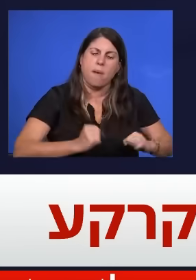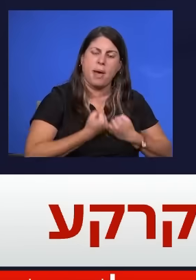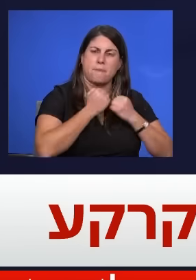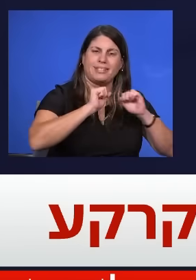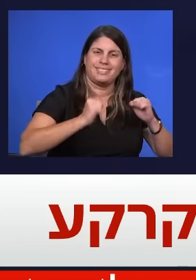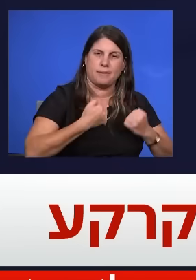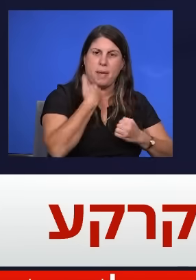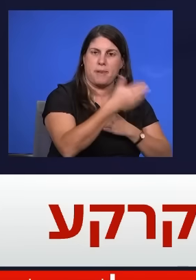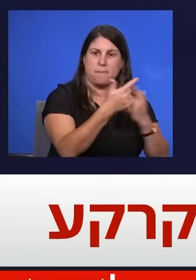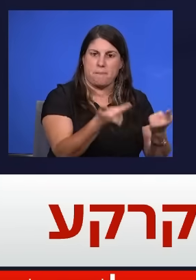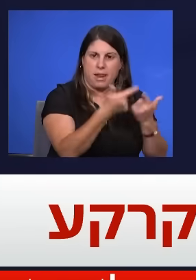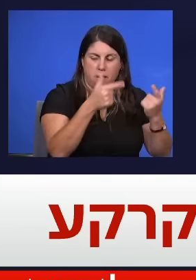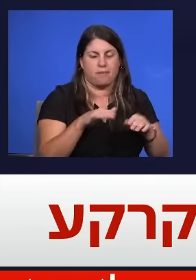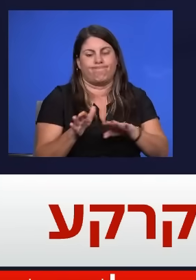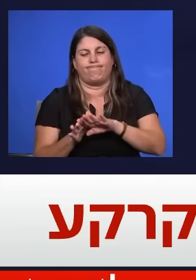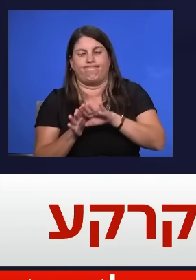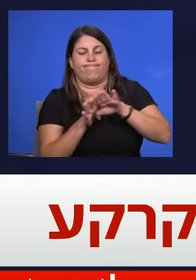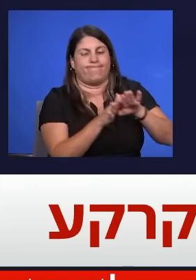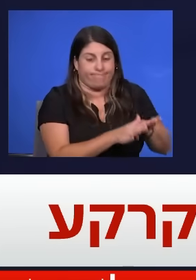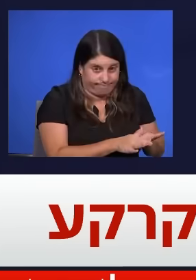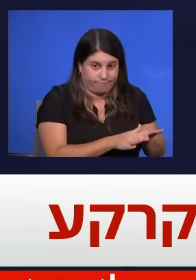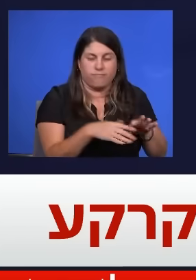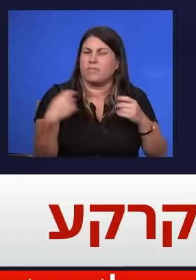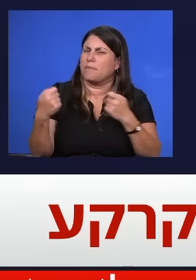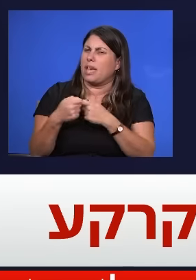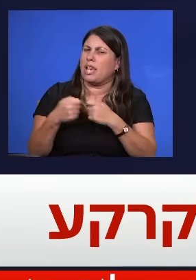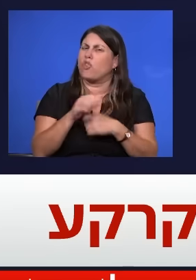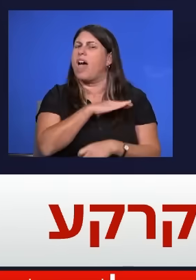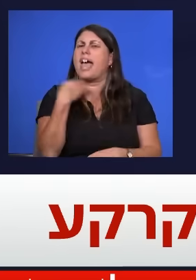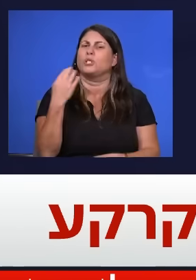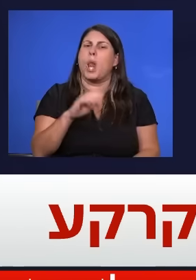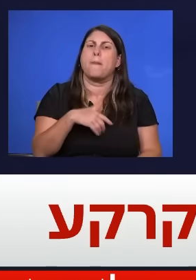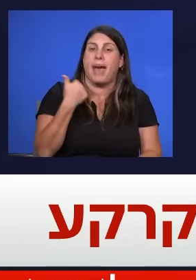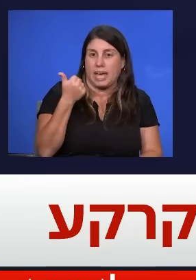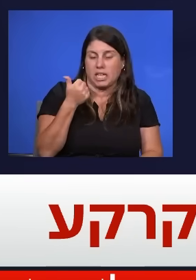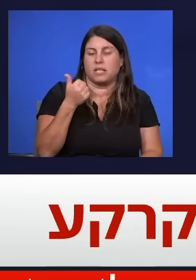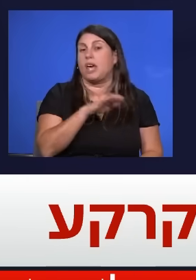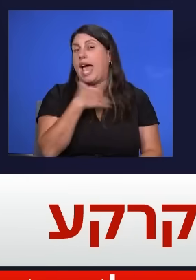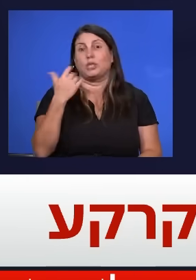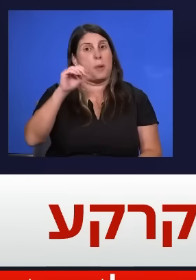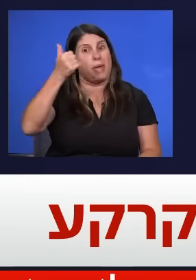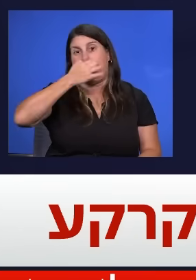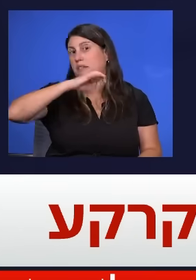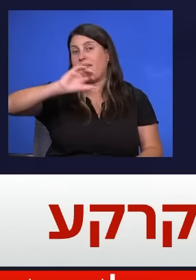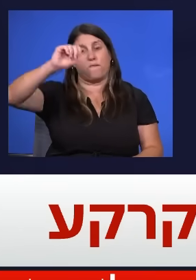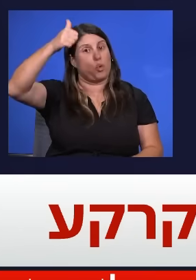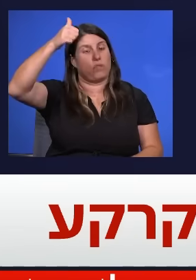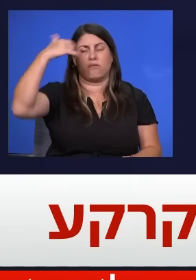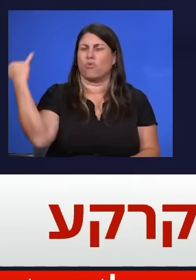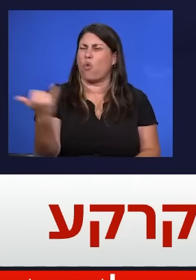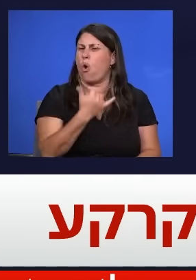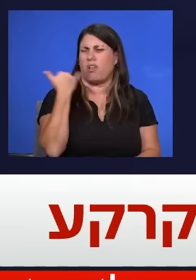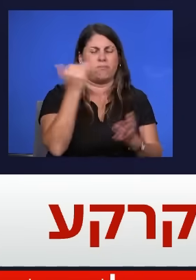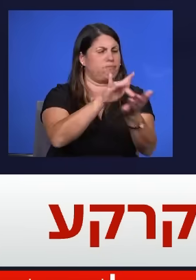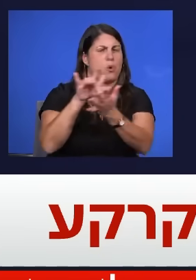לגבי החיסול של בכירים, חיסול של בכירים הוא בעדיפות עליונה. כל הזמן, בכל מקום, בכל רגע